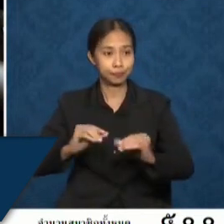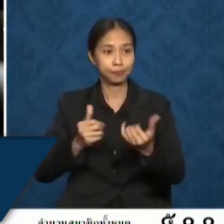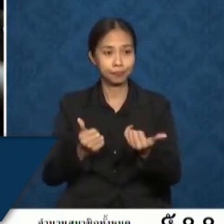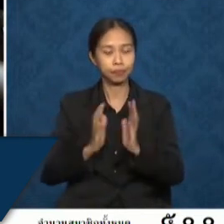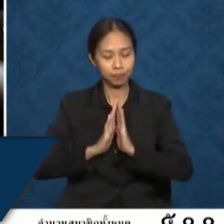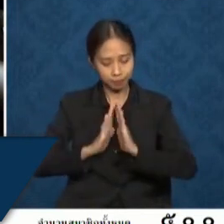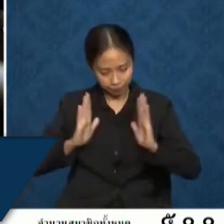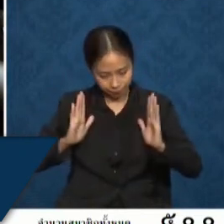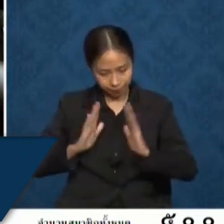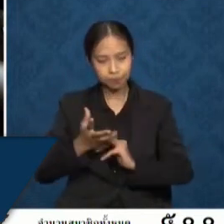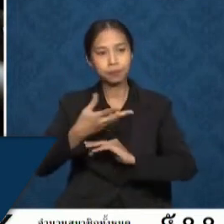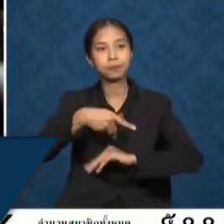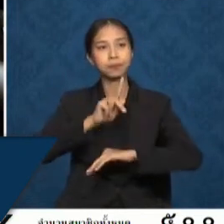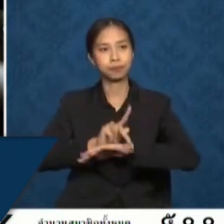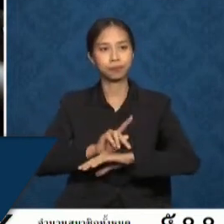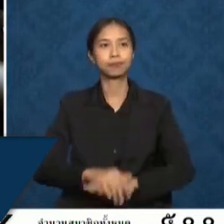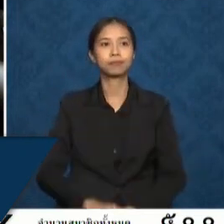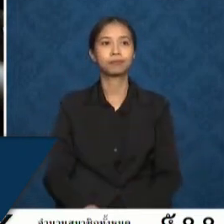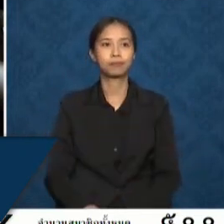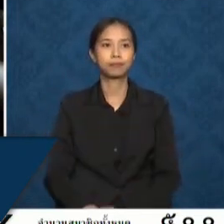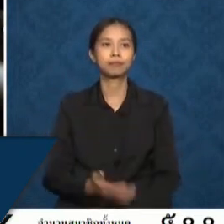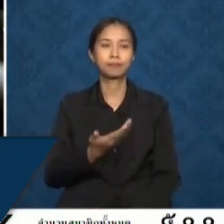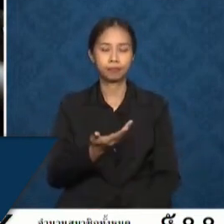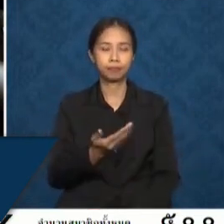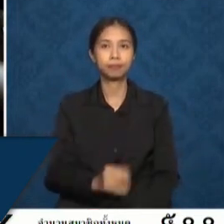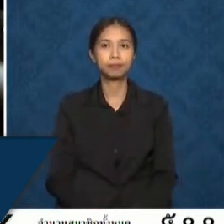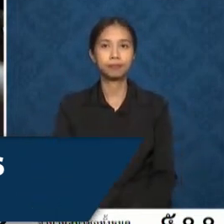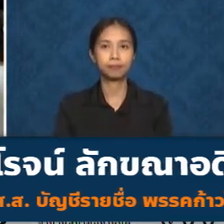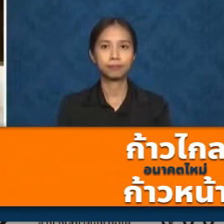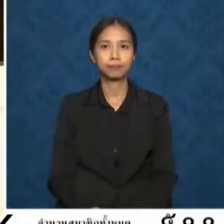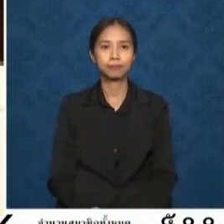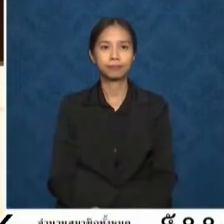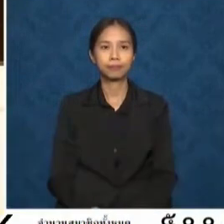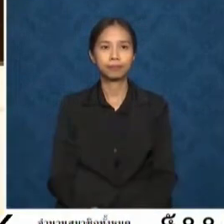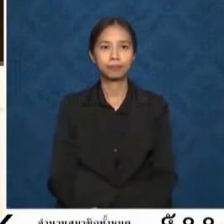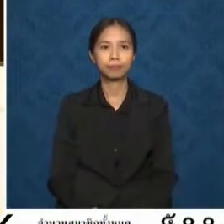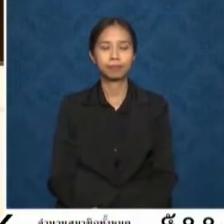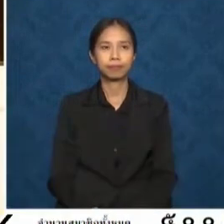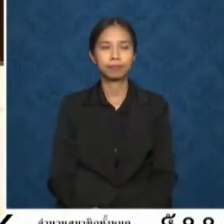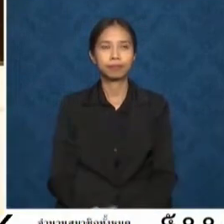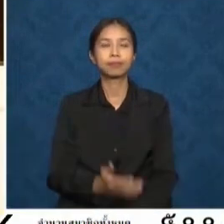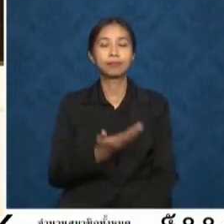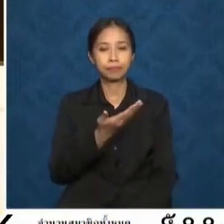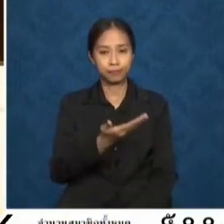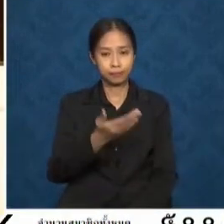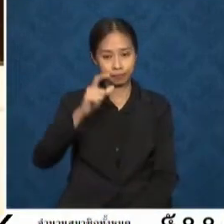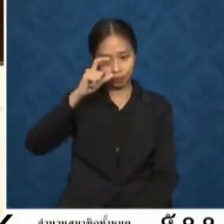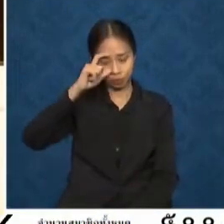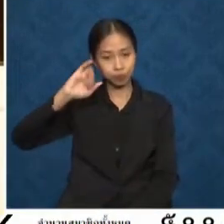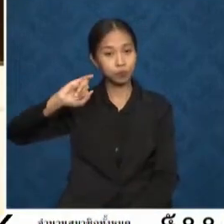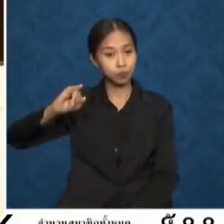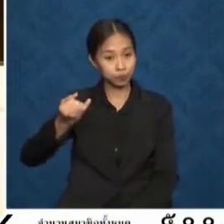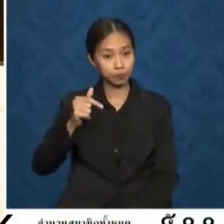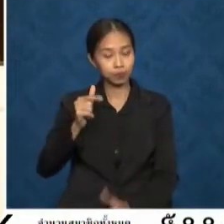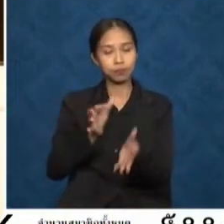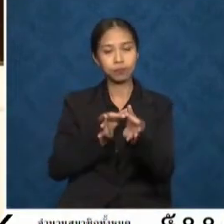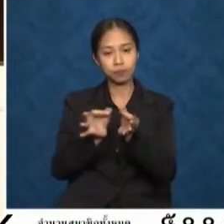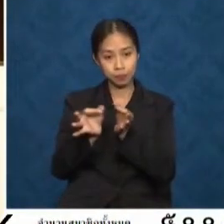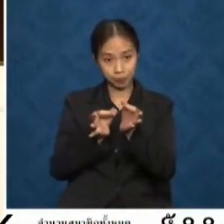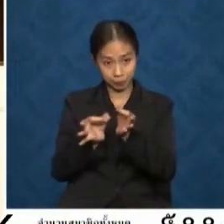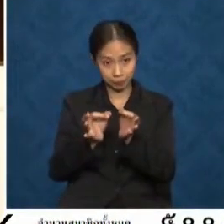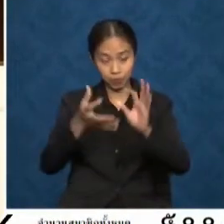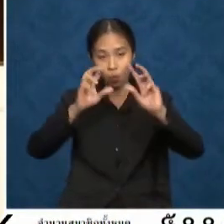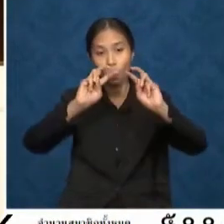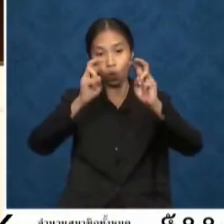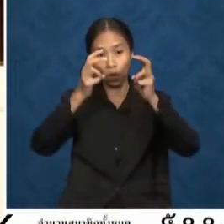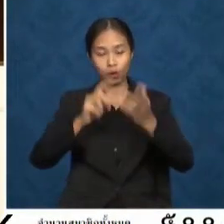บคุครทประทาน ขอบครงหนาเลยครับขาดเลยครัท่ประทานครัเรื่องที่ท่านจุริได้เสนอมานะครั เรื่องการถวายคามปล